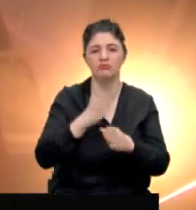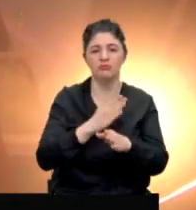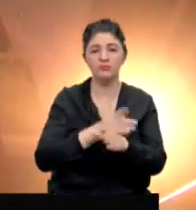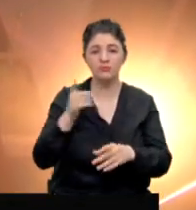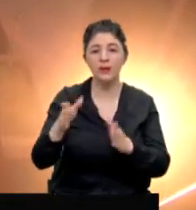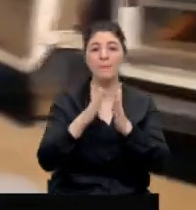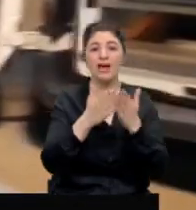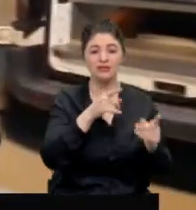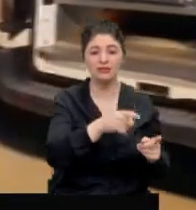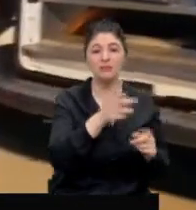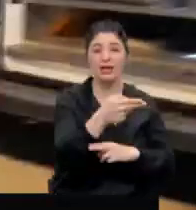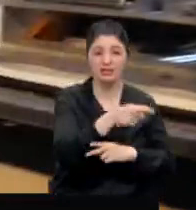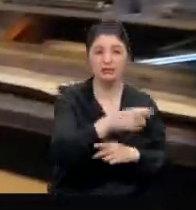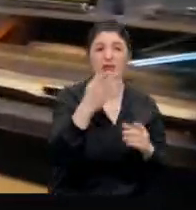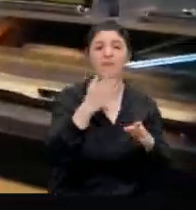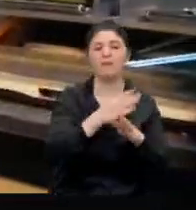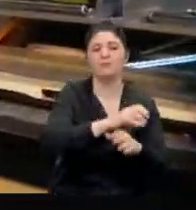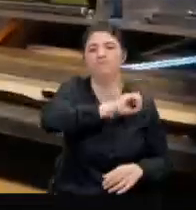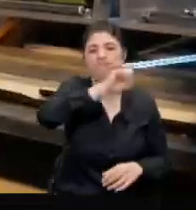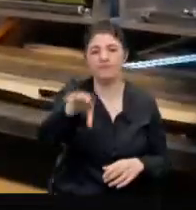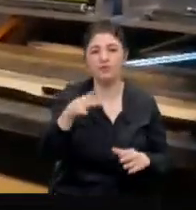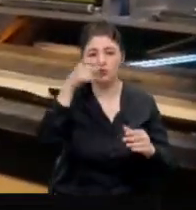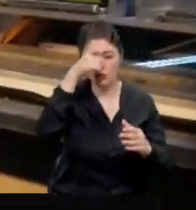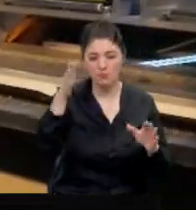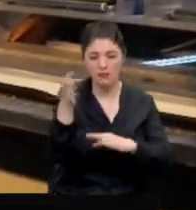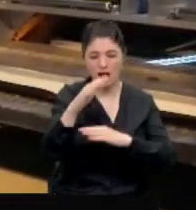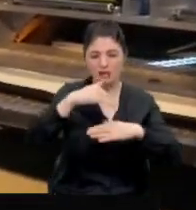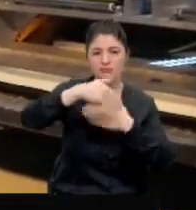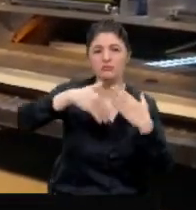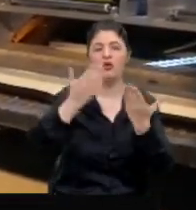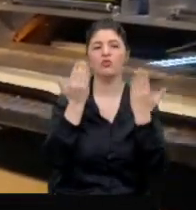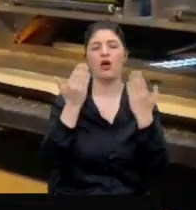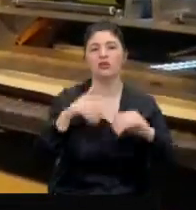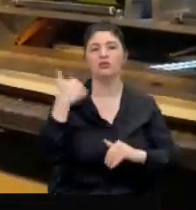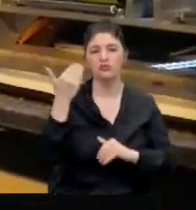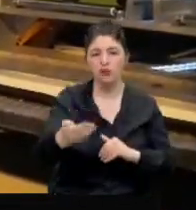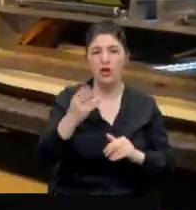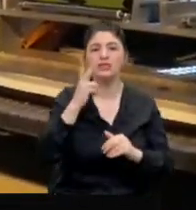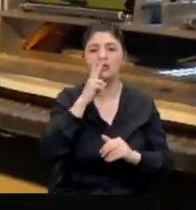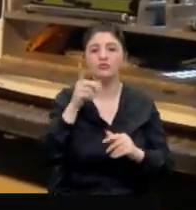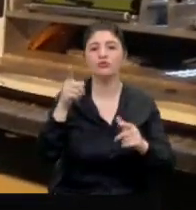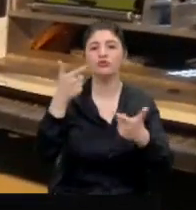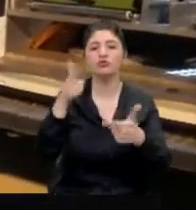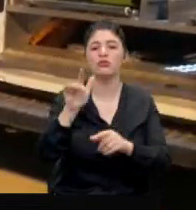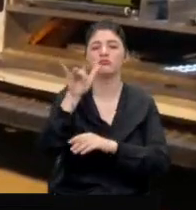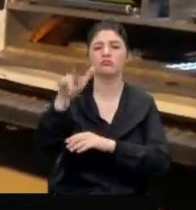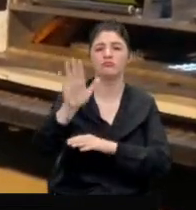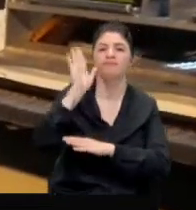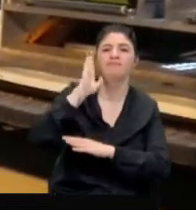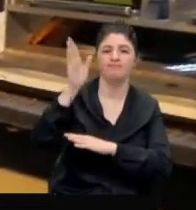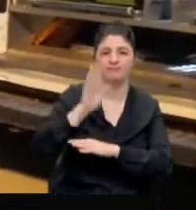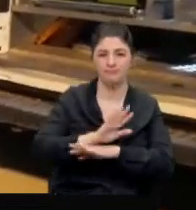Merzifon Havalimanı'ndan memleketine gönderildi. Türk bayrağına sarılı tabutu okunan duaların ardından Samsun Vezirköprü ilçesine